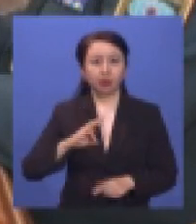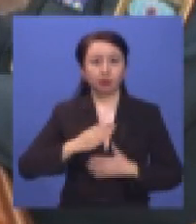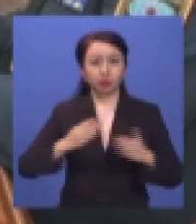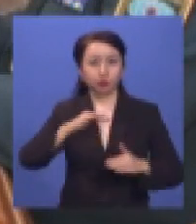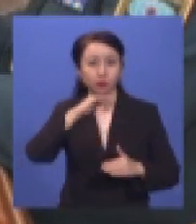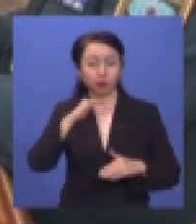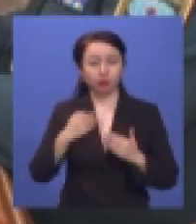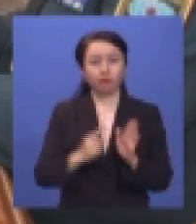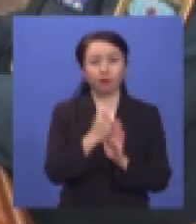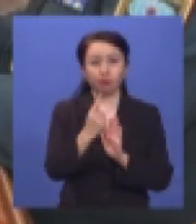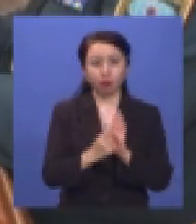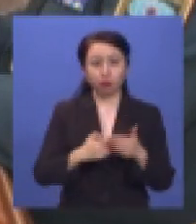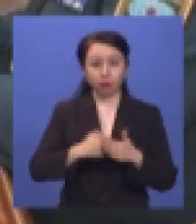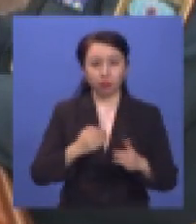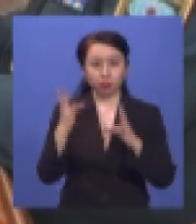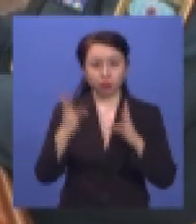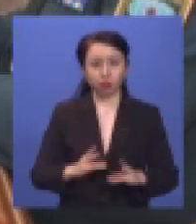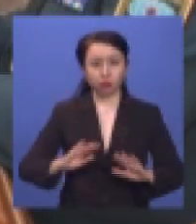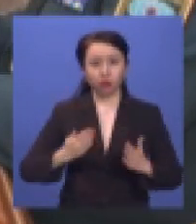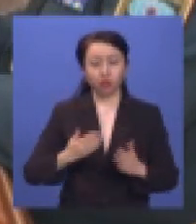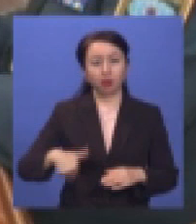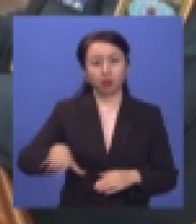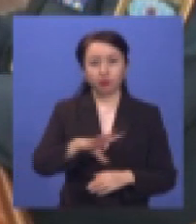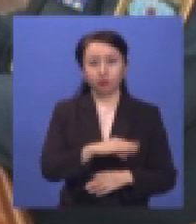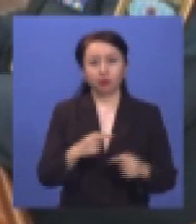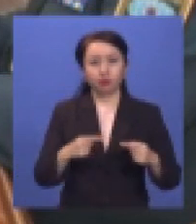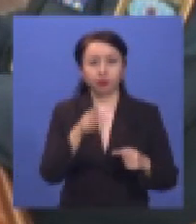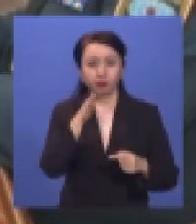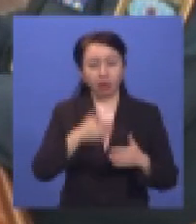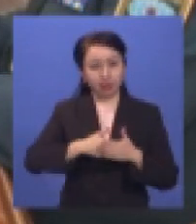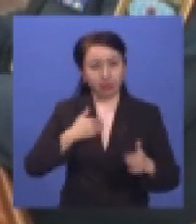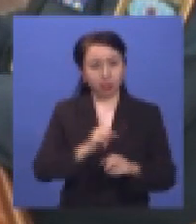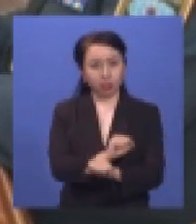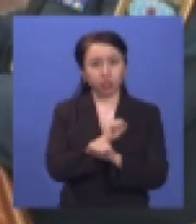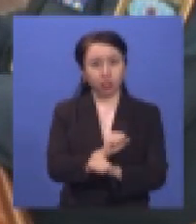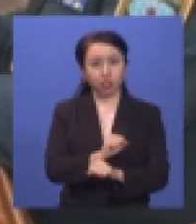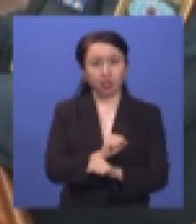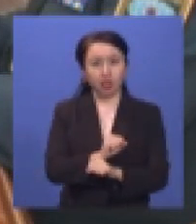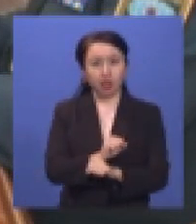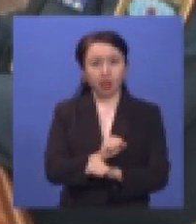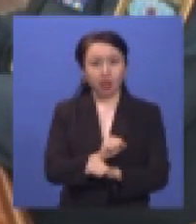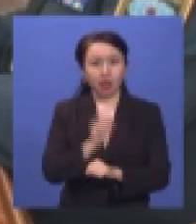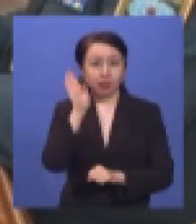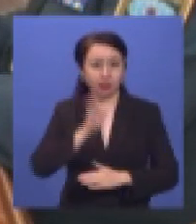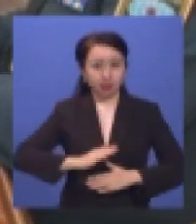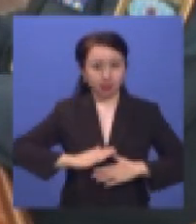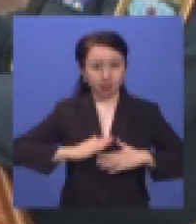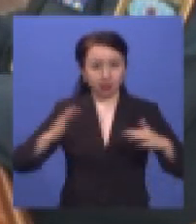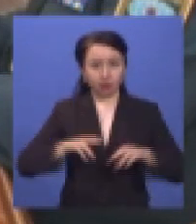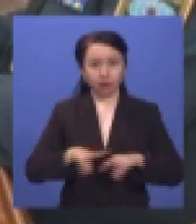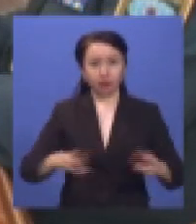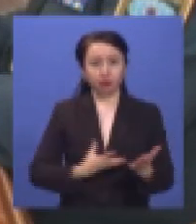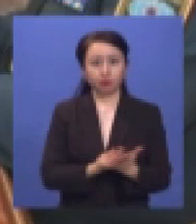большое внимание уделяется вопросам предупреждения чрезвычайных ситуаций. В целях заблаговременной защиты от селей и паводков министерство